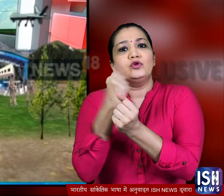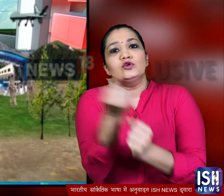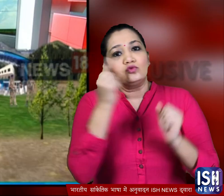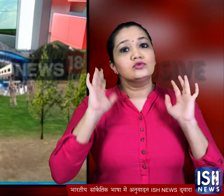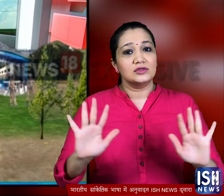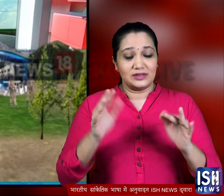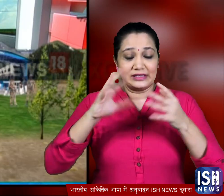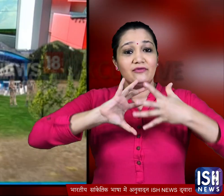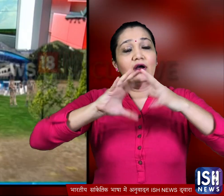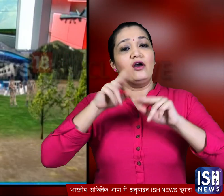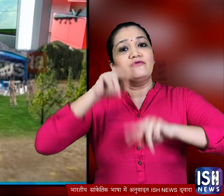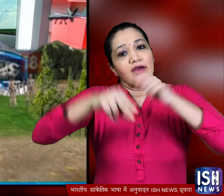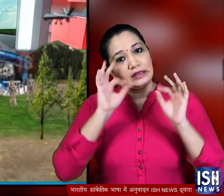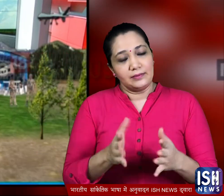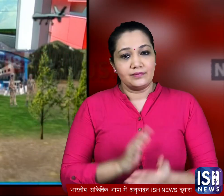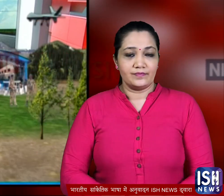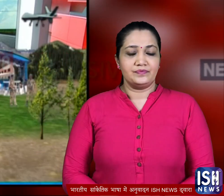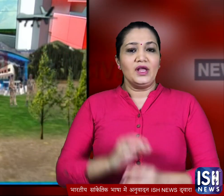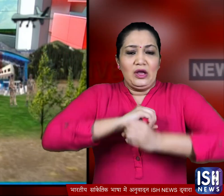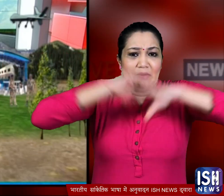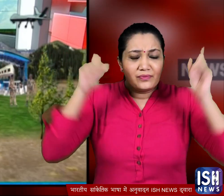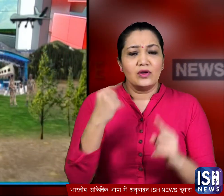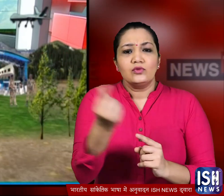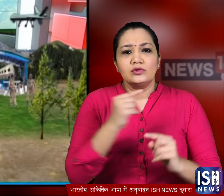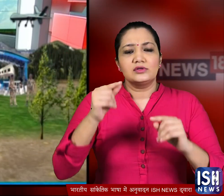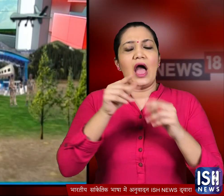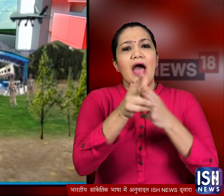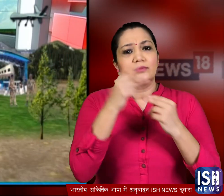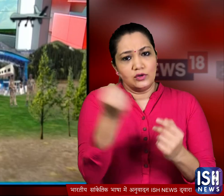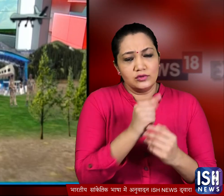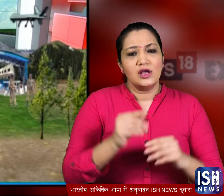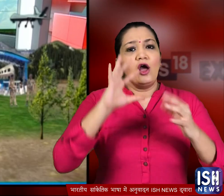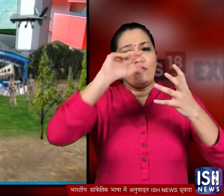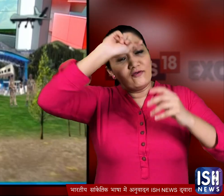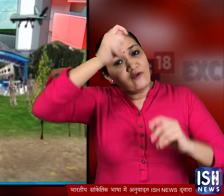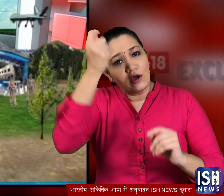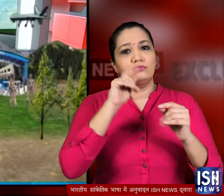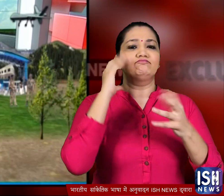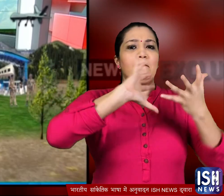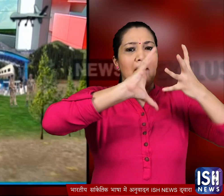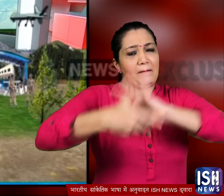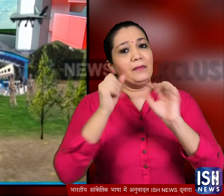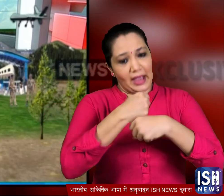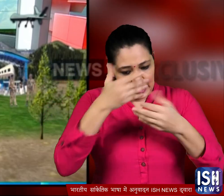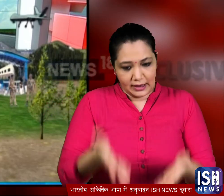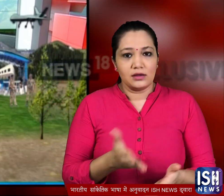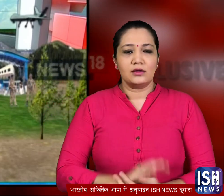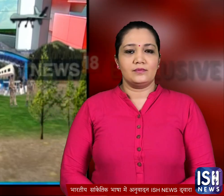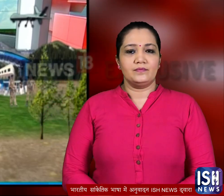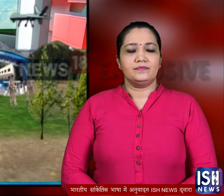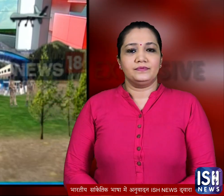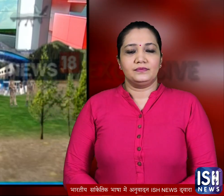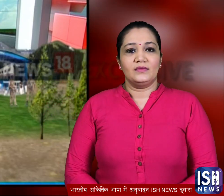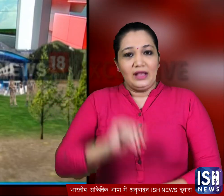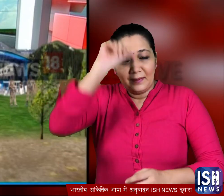सेना या पुलिस को सप्लाई किया जाता है। जानकारी मिली है कि इन विस्फोटकों का इस्तेमाल सेना करती है और विदेश में ही ऐसा मिश्रण तैयार किया